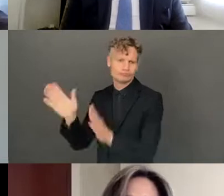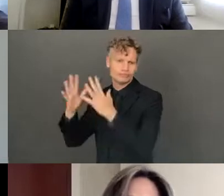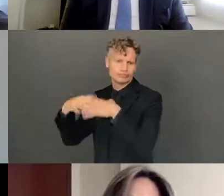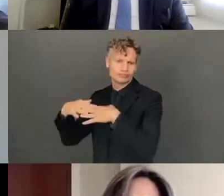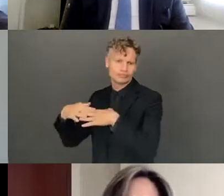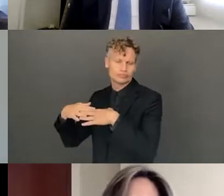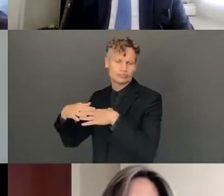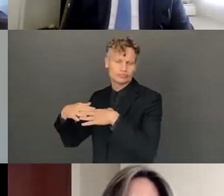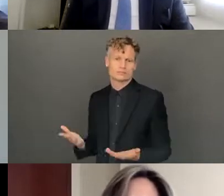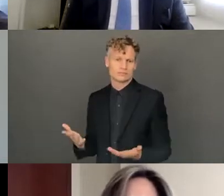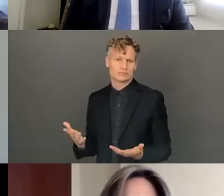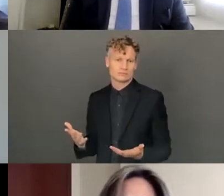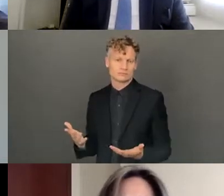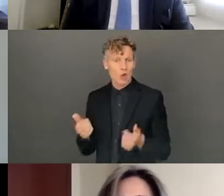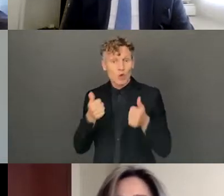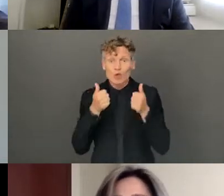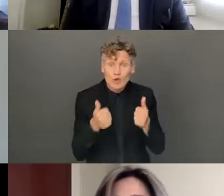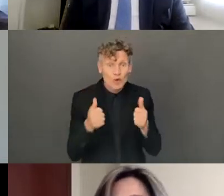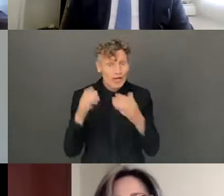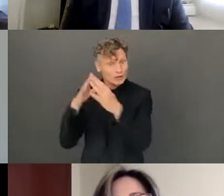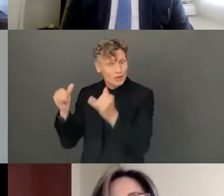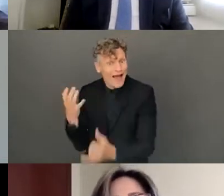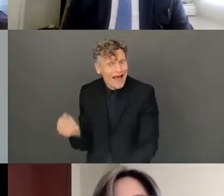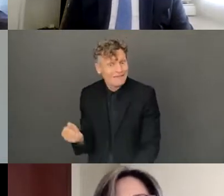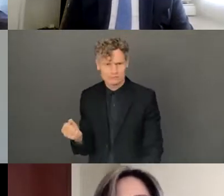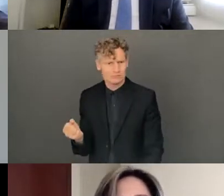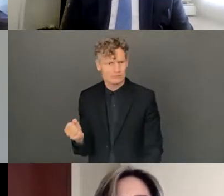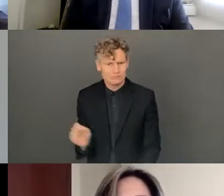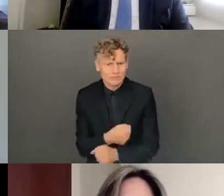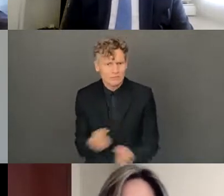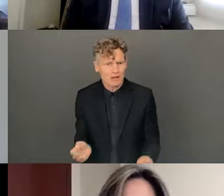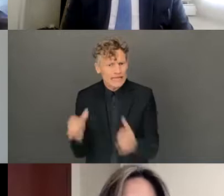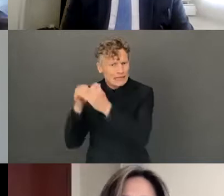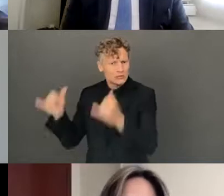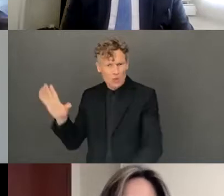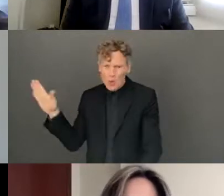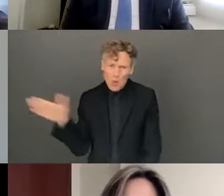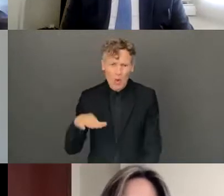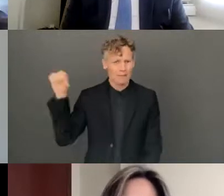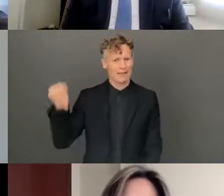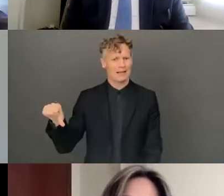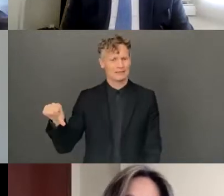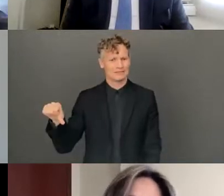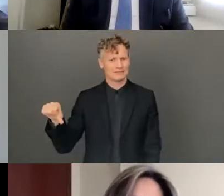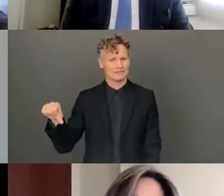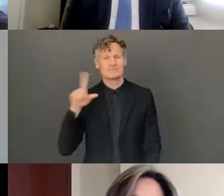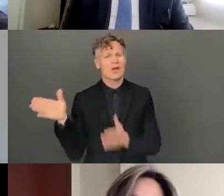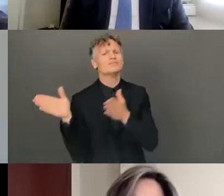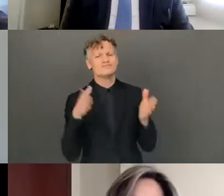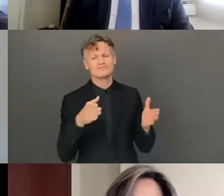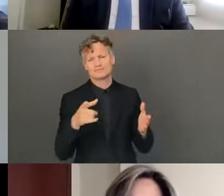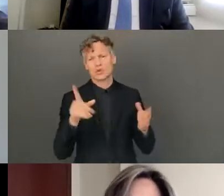Il n'y a pas de telle chose qu'une bonne institution. Et Il s'agit ensuite de distribution des